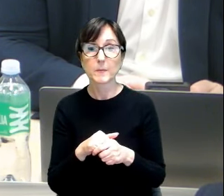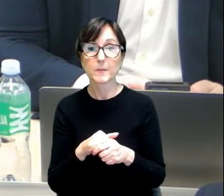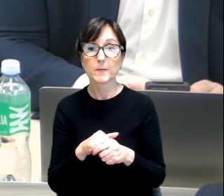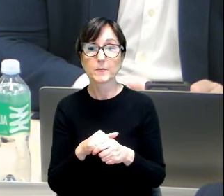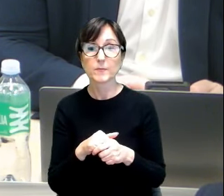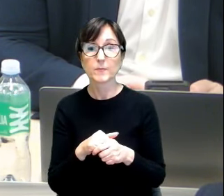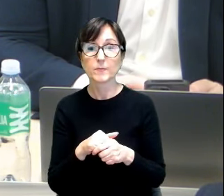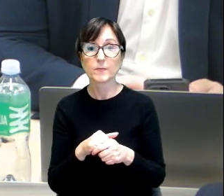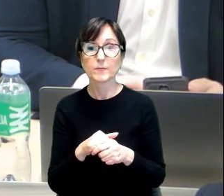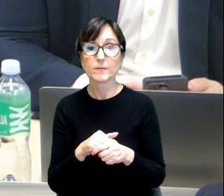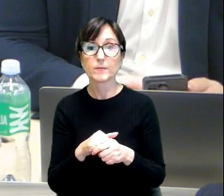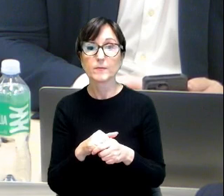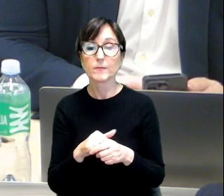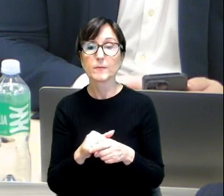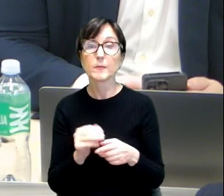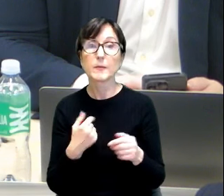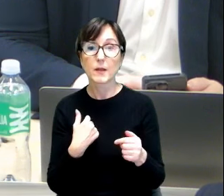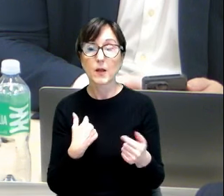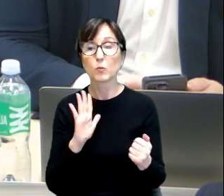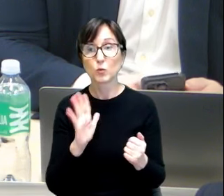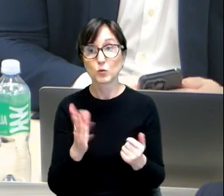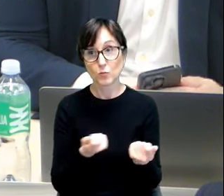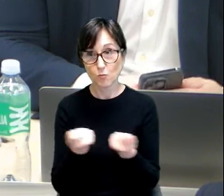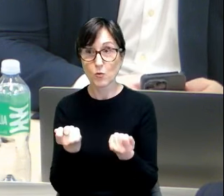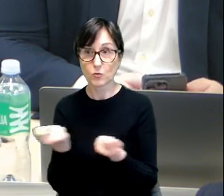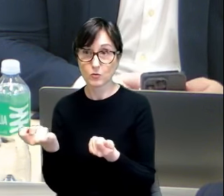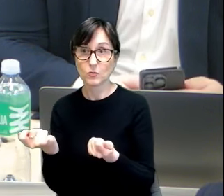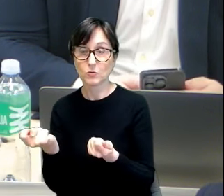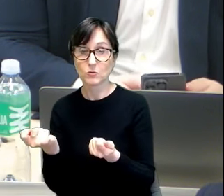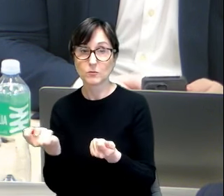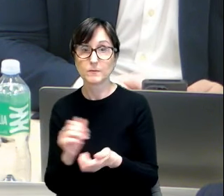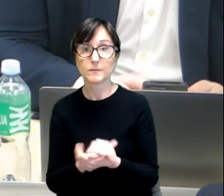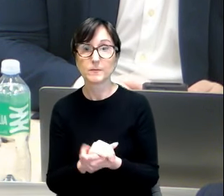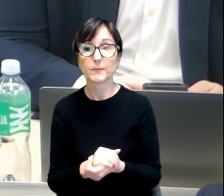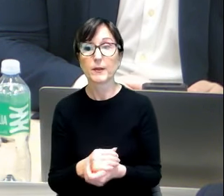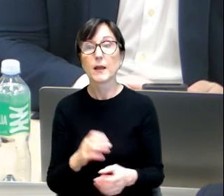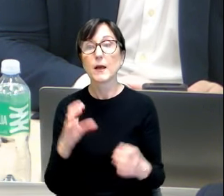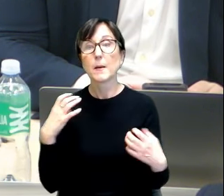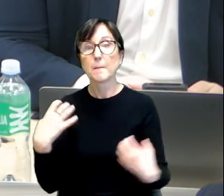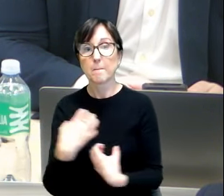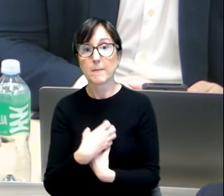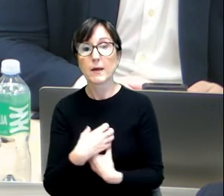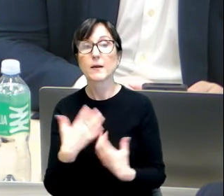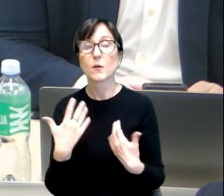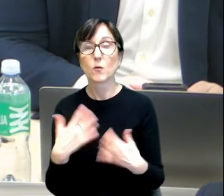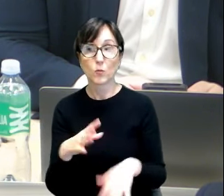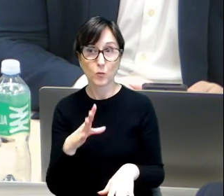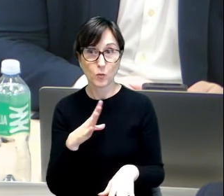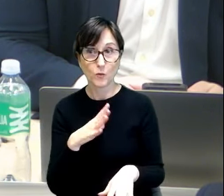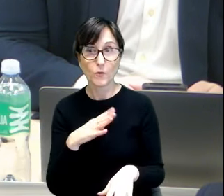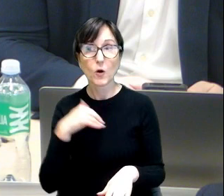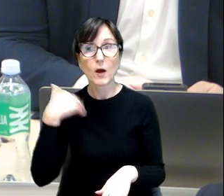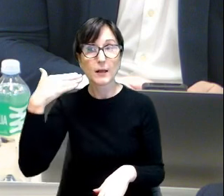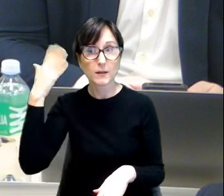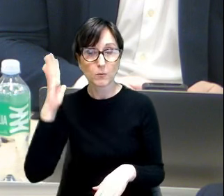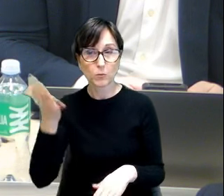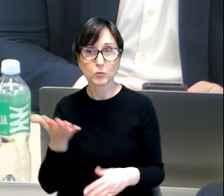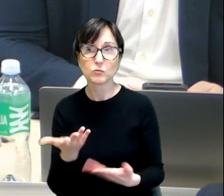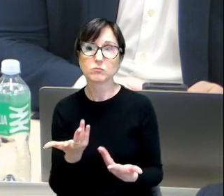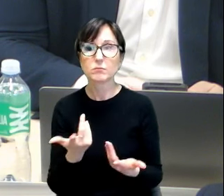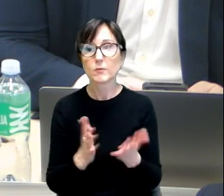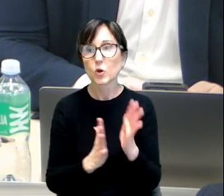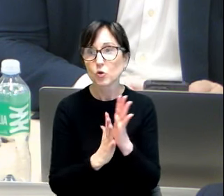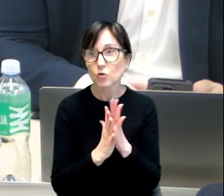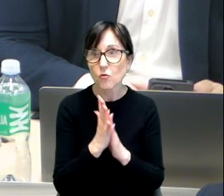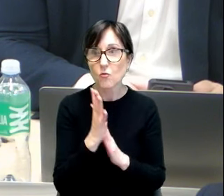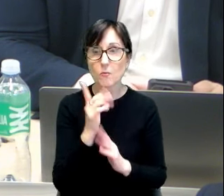mūsų valandą sumoderuoti m su meru aptarėm kada kitam kartui tobulinsim teikimo galbūt tvarką dėl